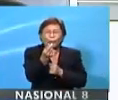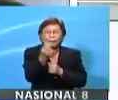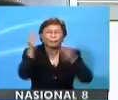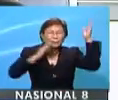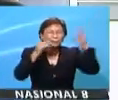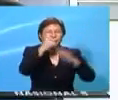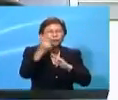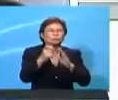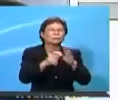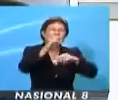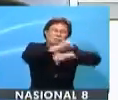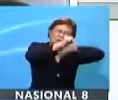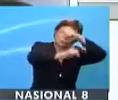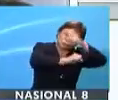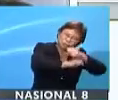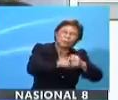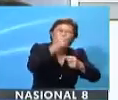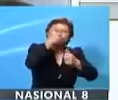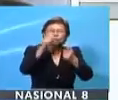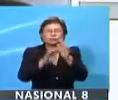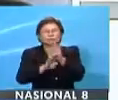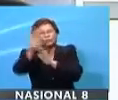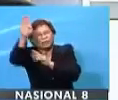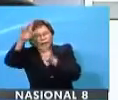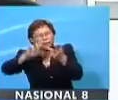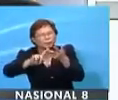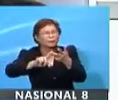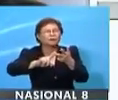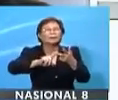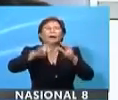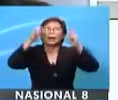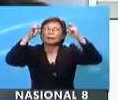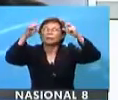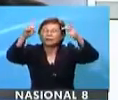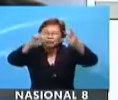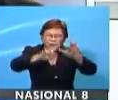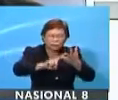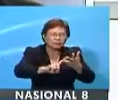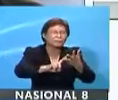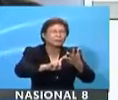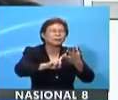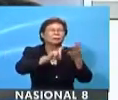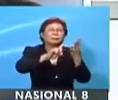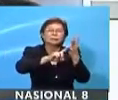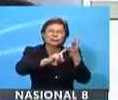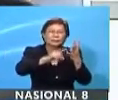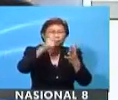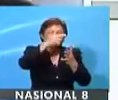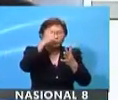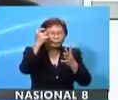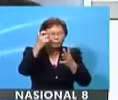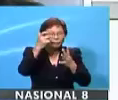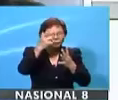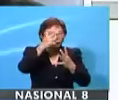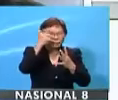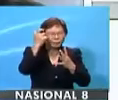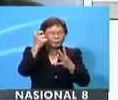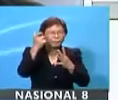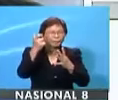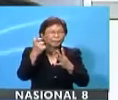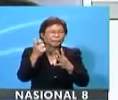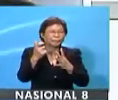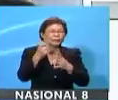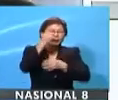of the talent development, because of the level of education, because of the banking system which